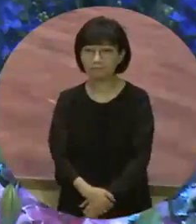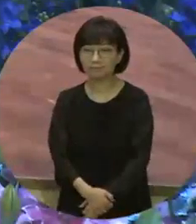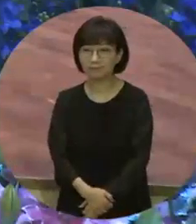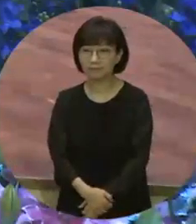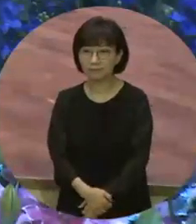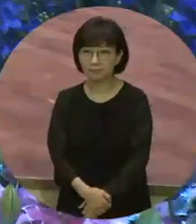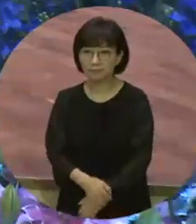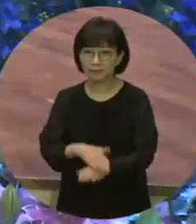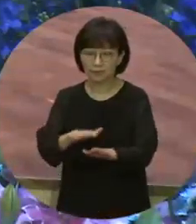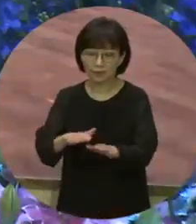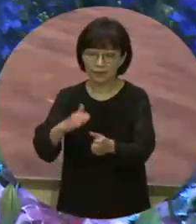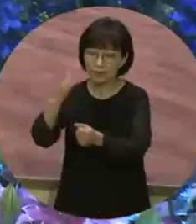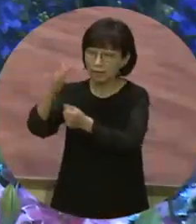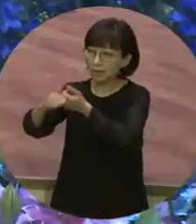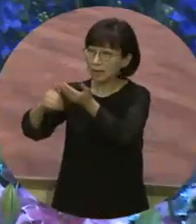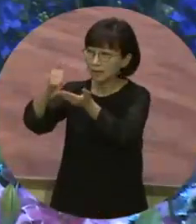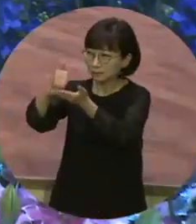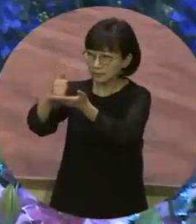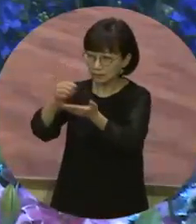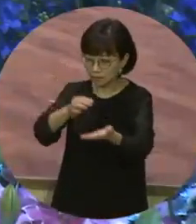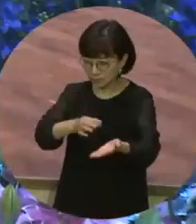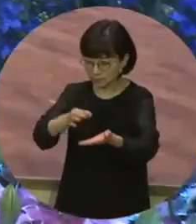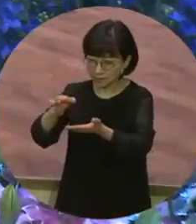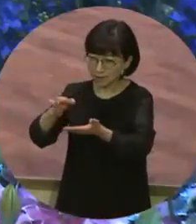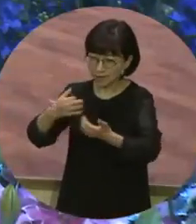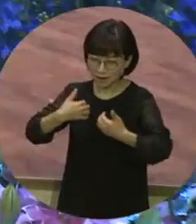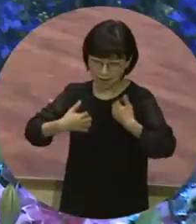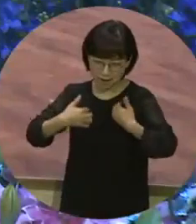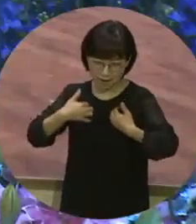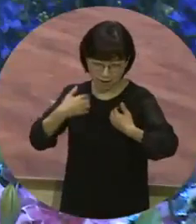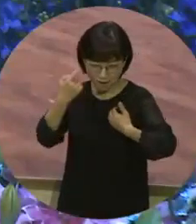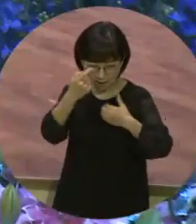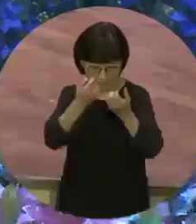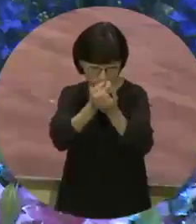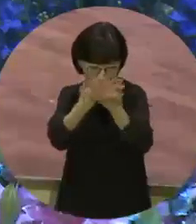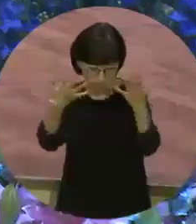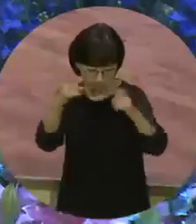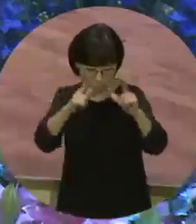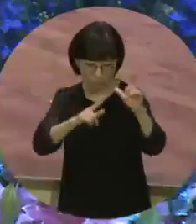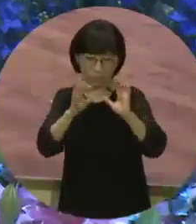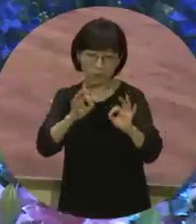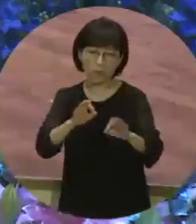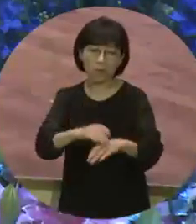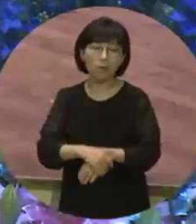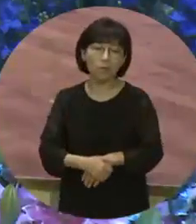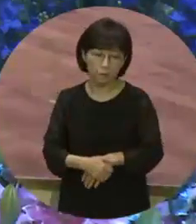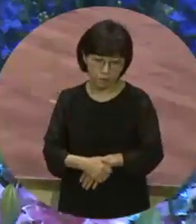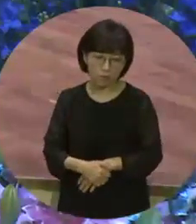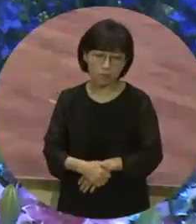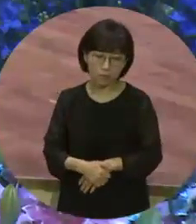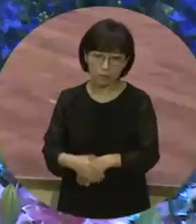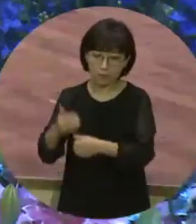앞에 드리면서 이 모습 보니 참 낙관주의자. 하나님 절대 죽고 믿는 사람이구나.